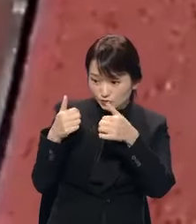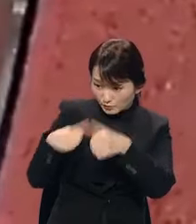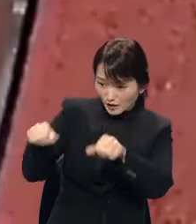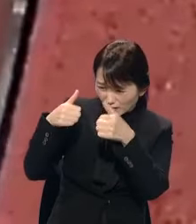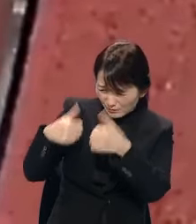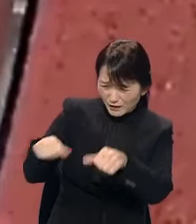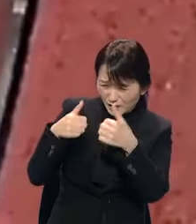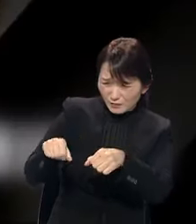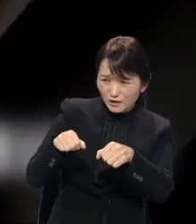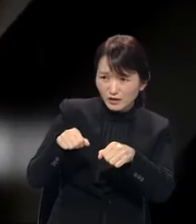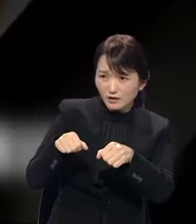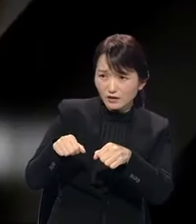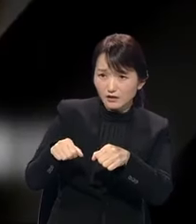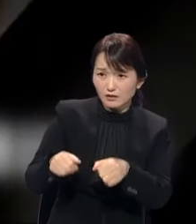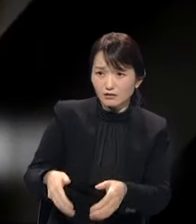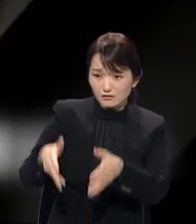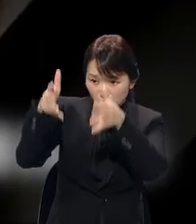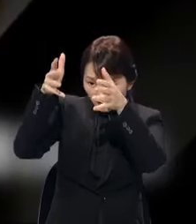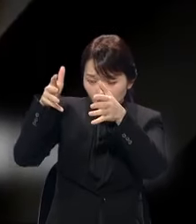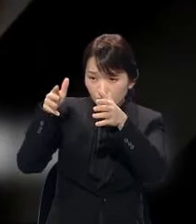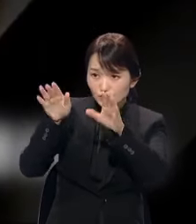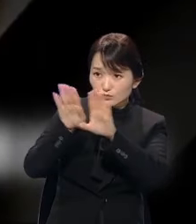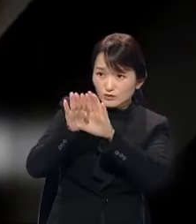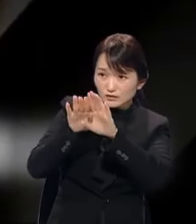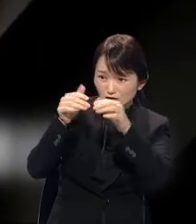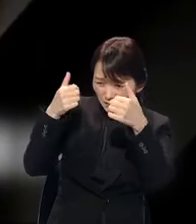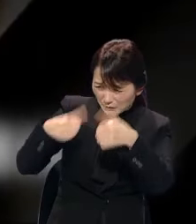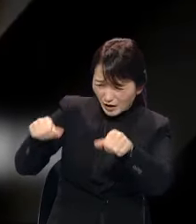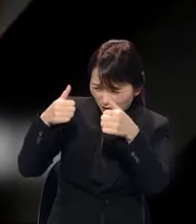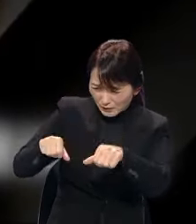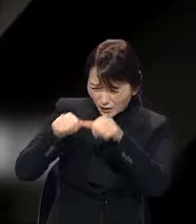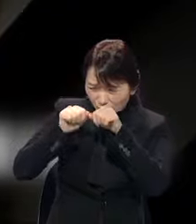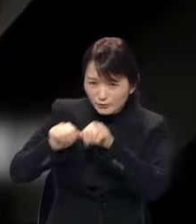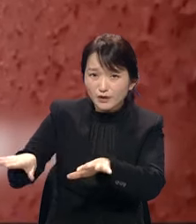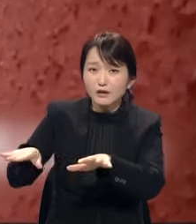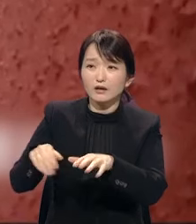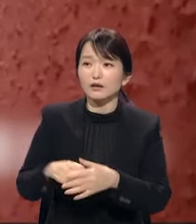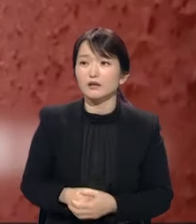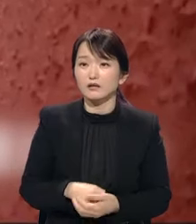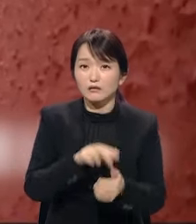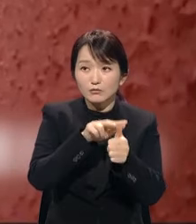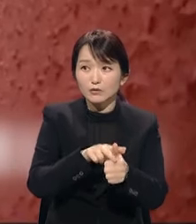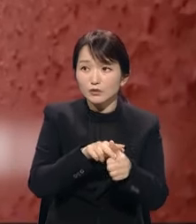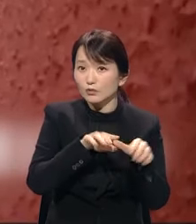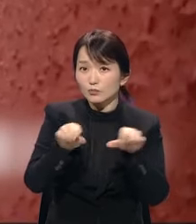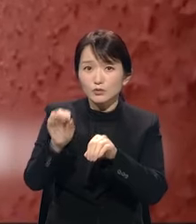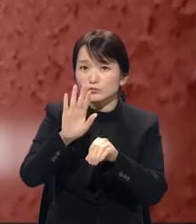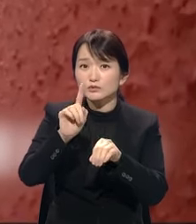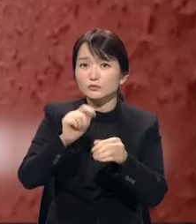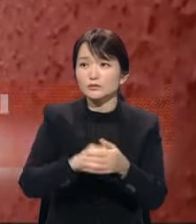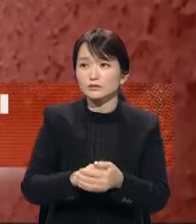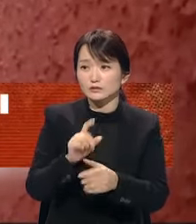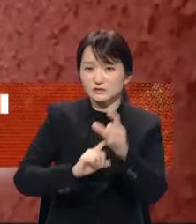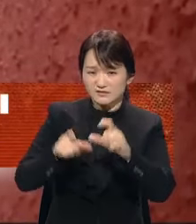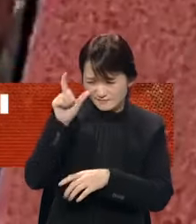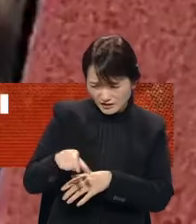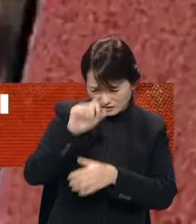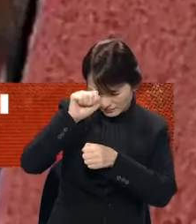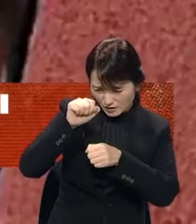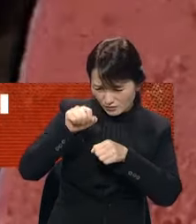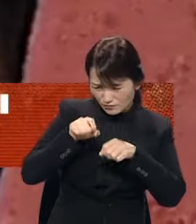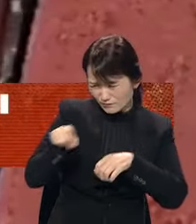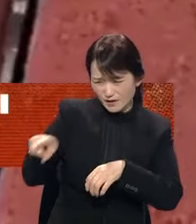얼마나 셌는지 건물 안쪽 벽이 와르르 떨어질 정도입니다. 이 말은 멈추질 않습니다. 더 세차게 발길질했고요.